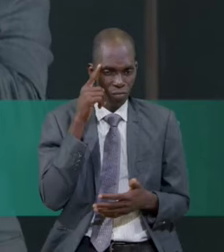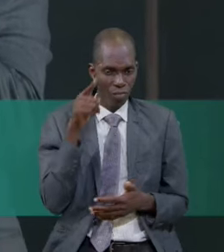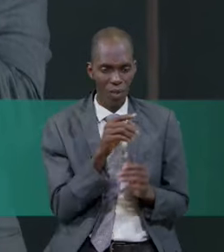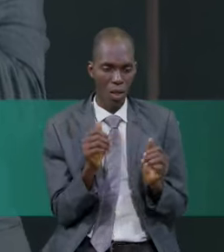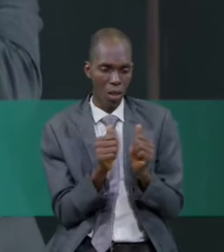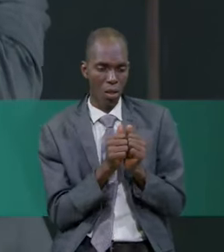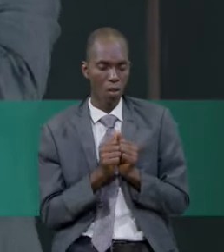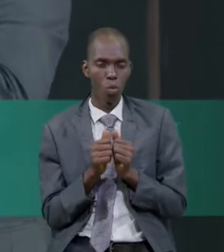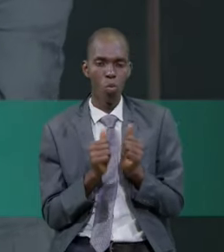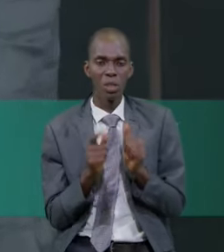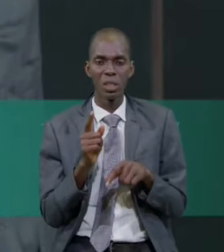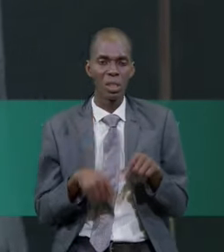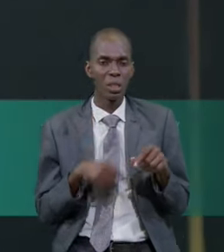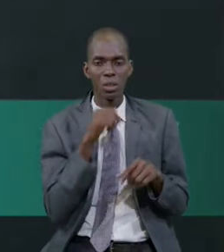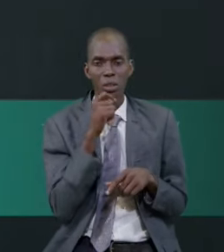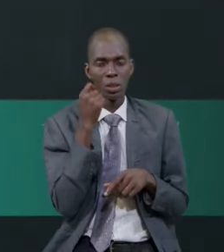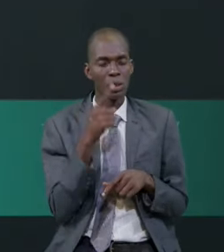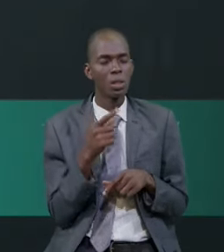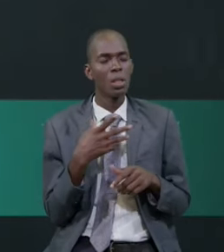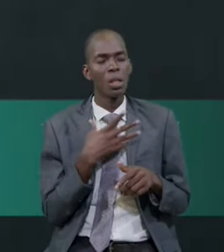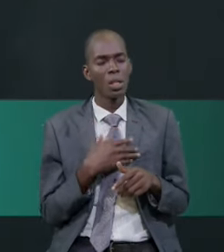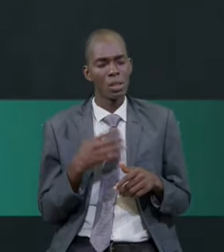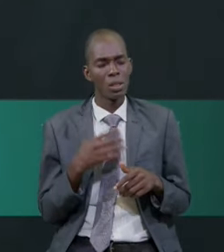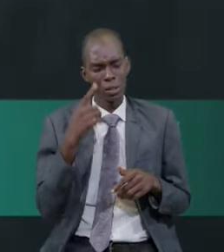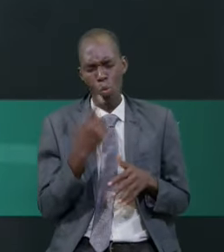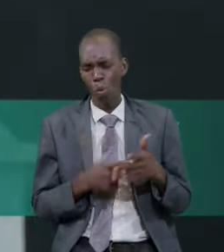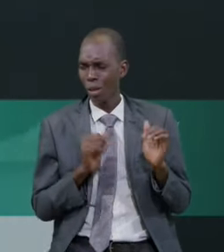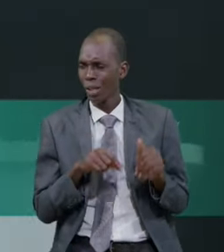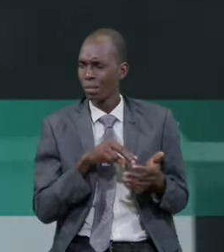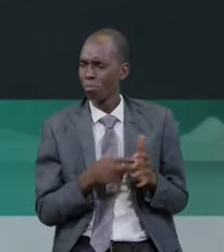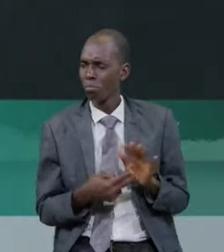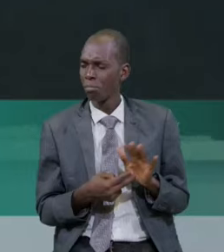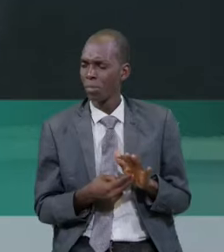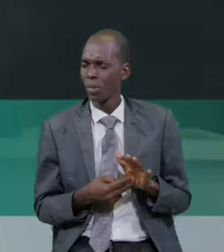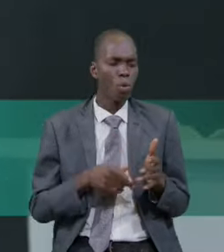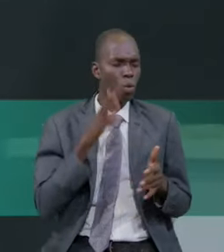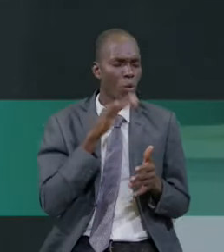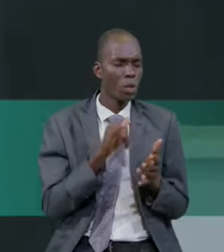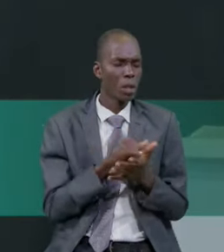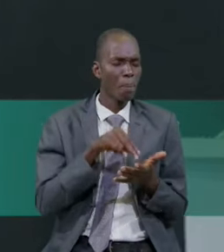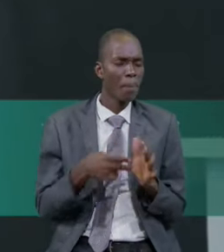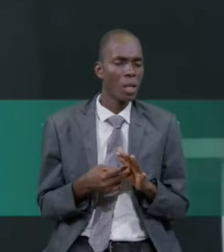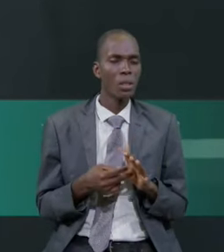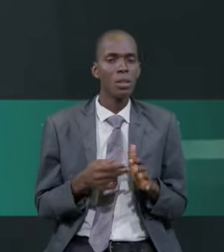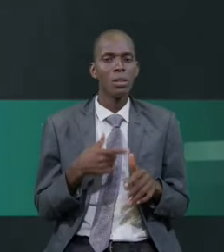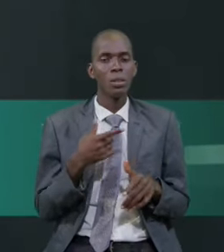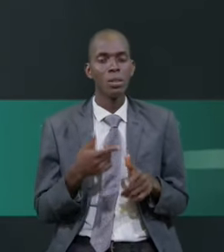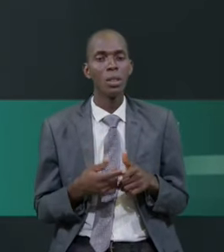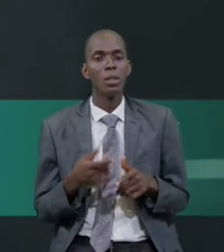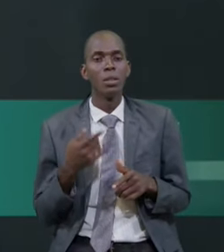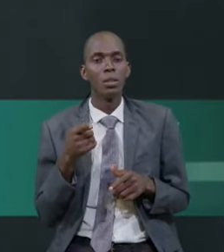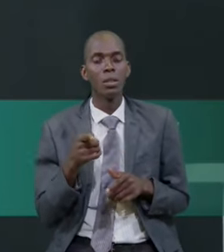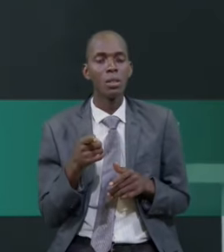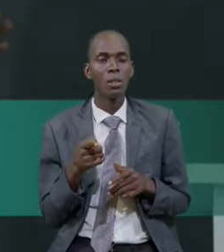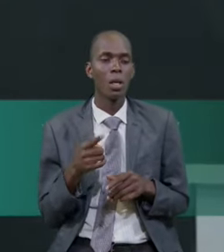veut dire quoi? Comment ceci-là, on peut expliquer ça? Et c'est la responsabilité de l'homme, du pasteur ouin,